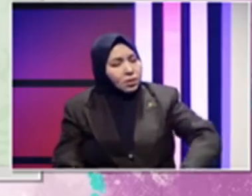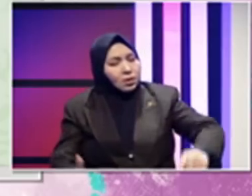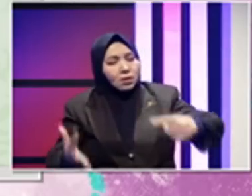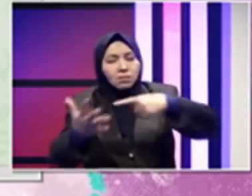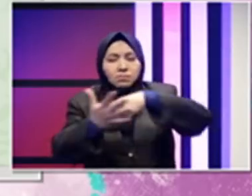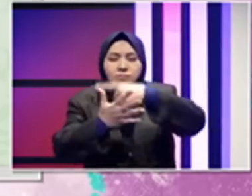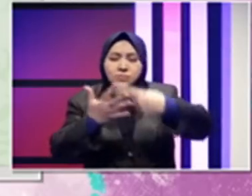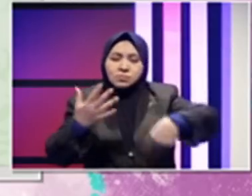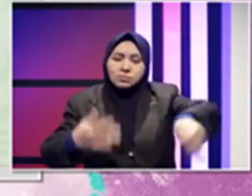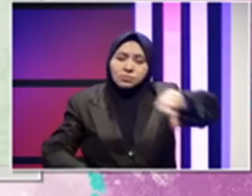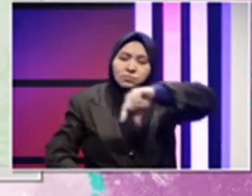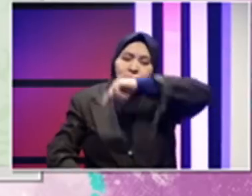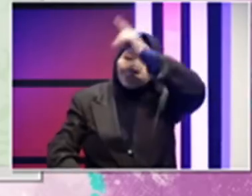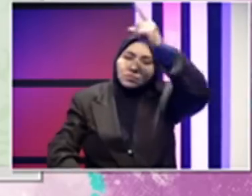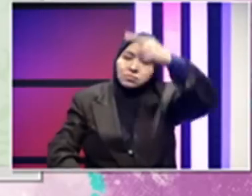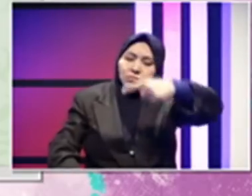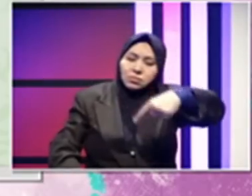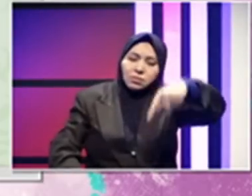فأخرجنا به